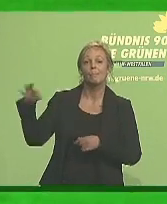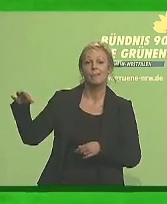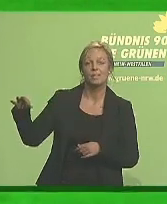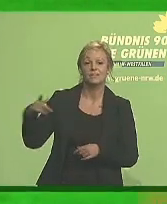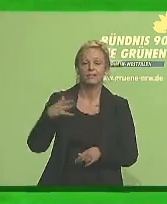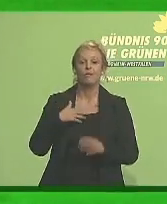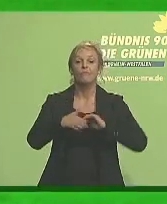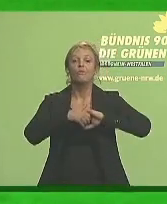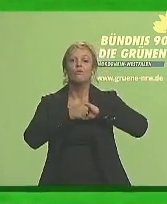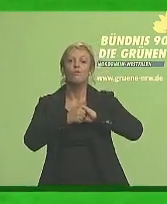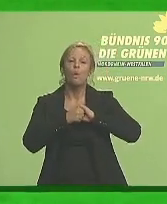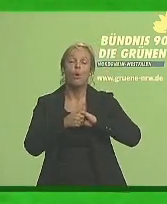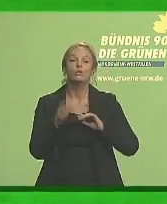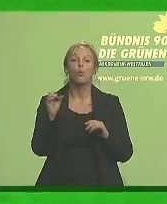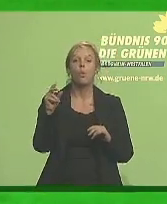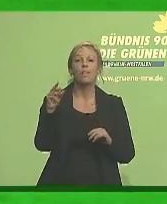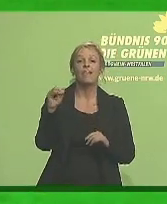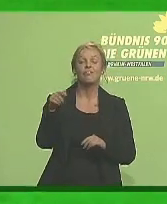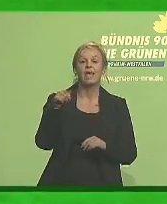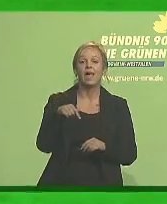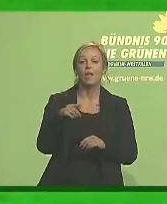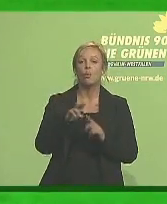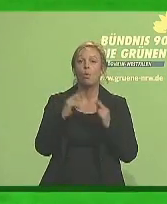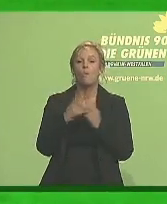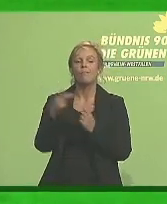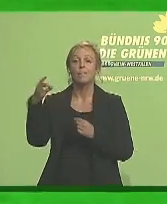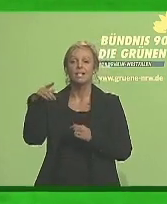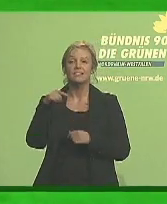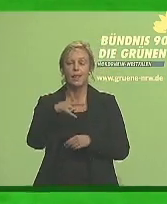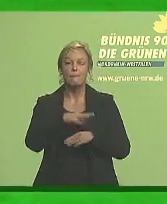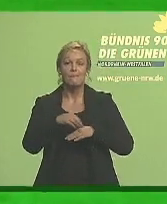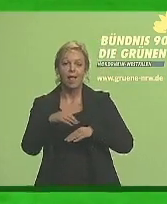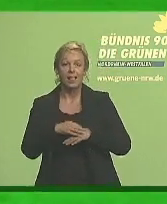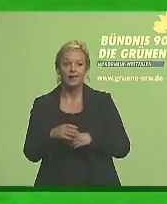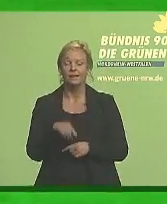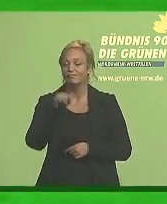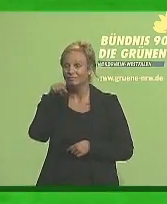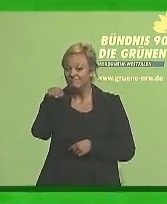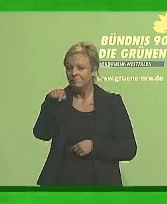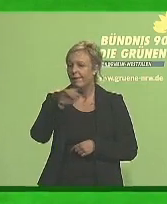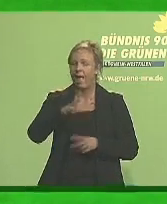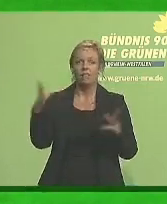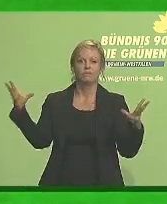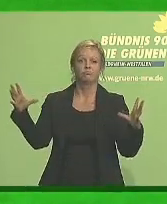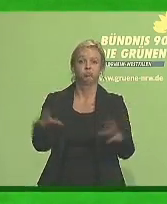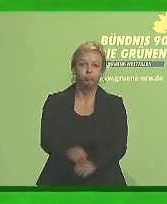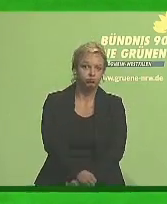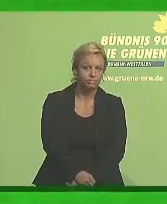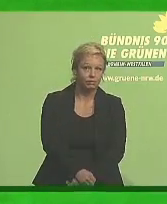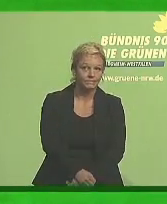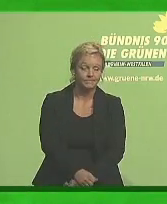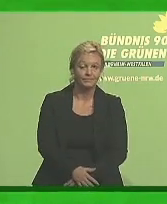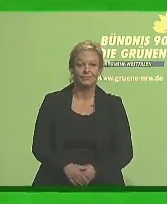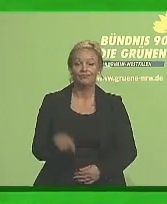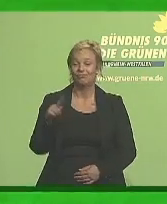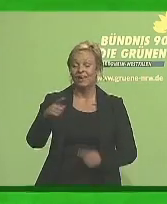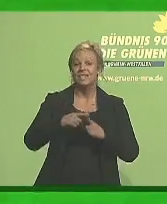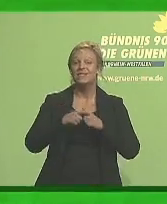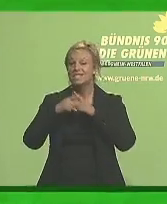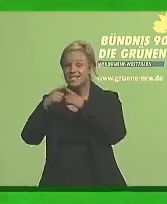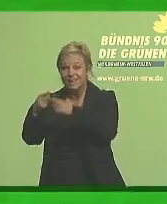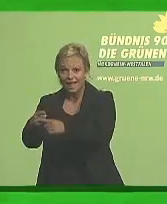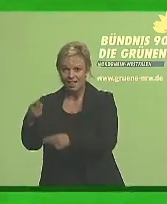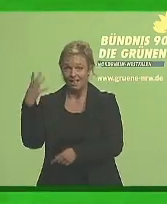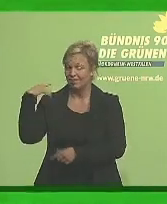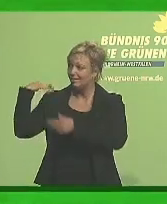Olivier Umweltminister in Belgien war, aufgefressen werden. Weil alles das, was an Zielen in